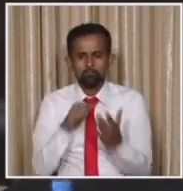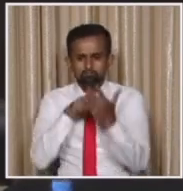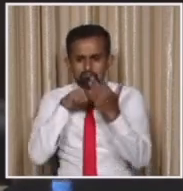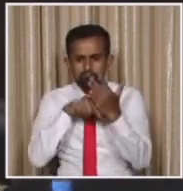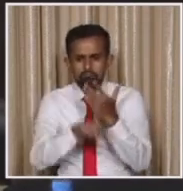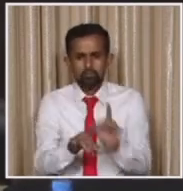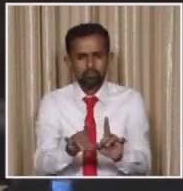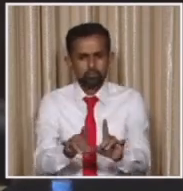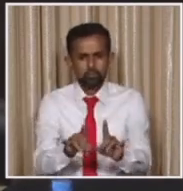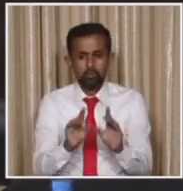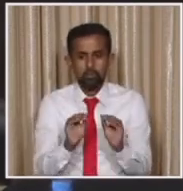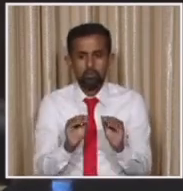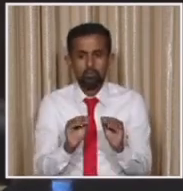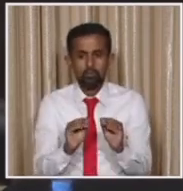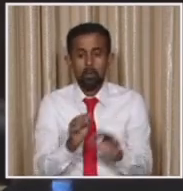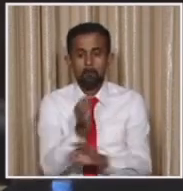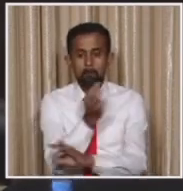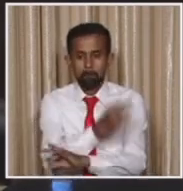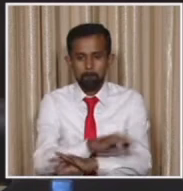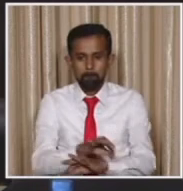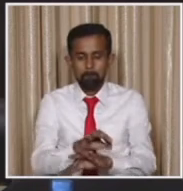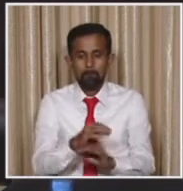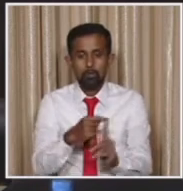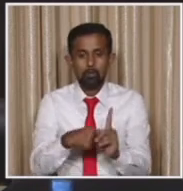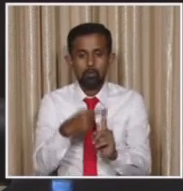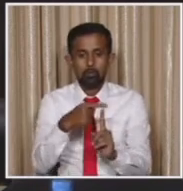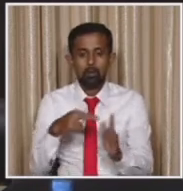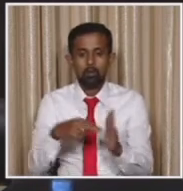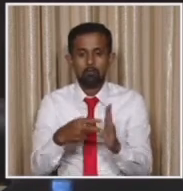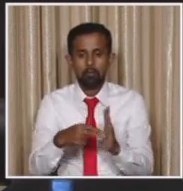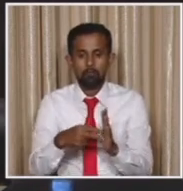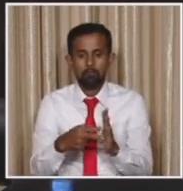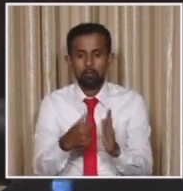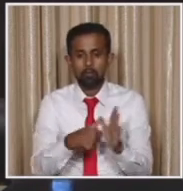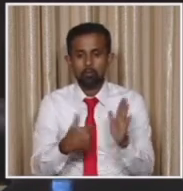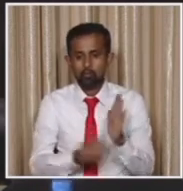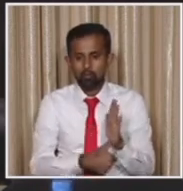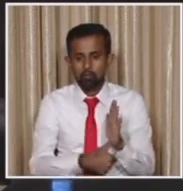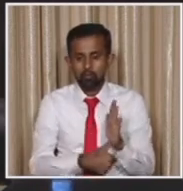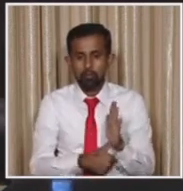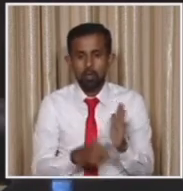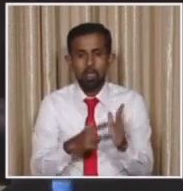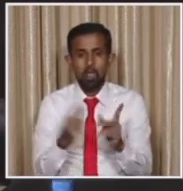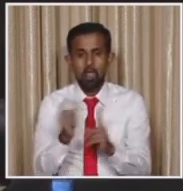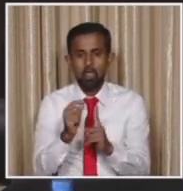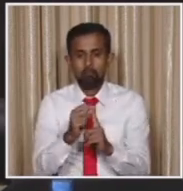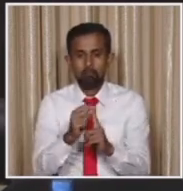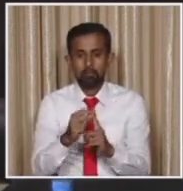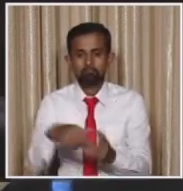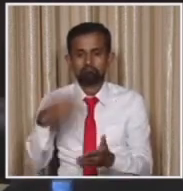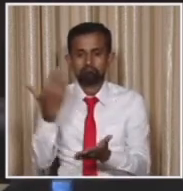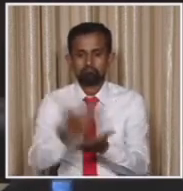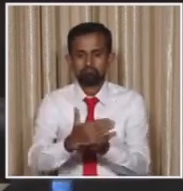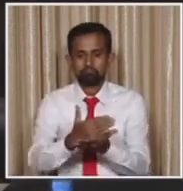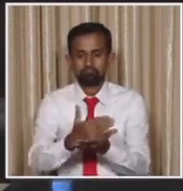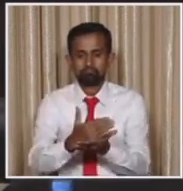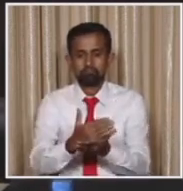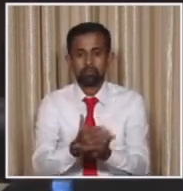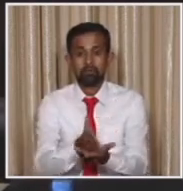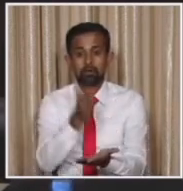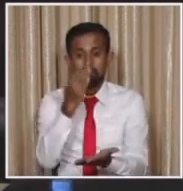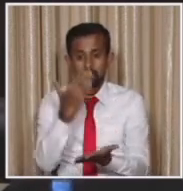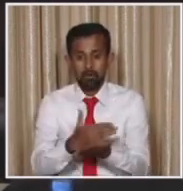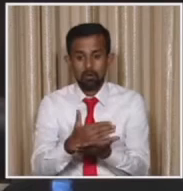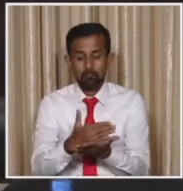විනිවිදභාවයක් ඇතිවන තුරු උපාය මාර්ගික සංවර්ධන ව්‍යාපෘති පනත යටතේ අයදුම්පත් අත්හිට වීම හෝ නතර